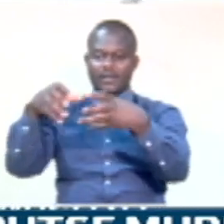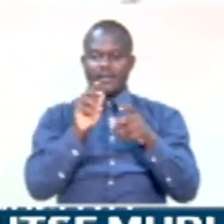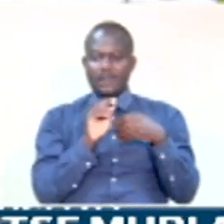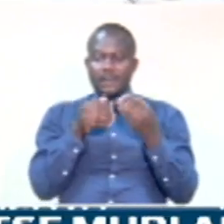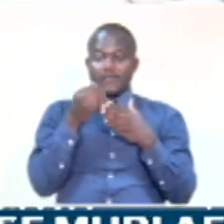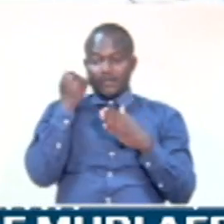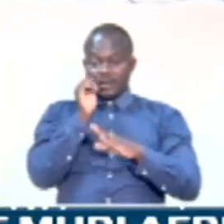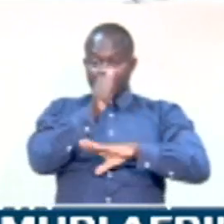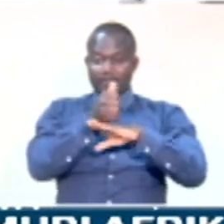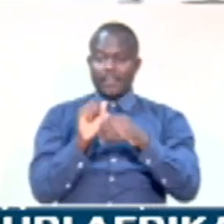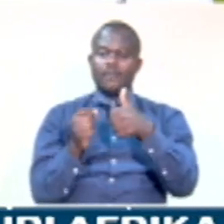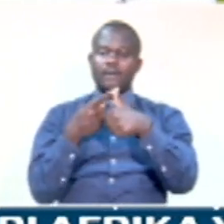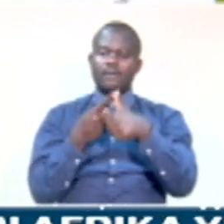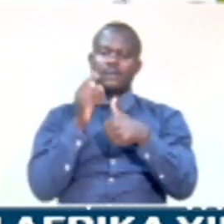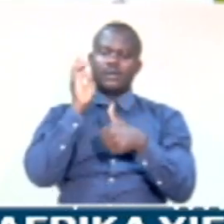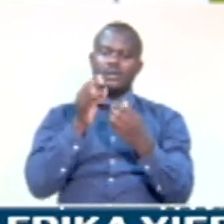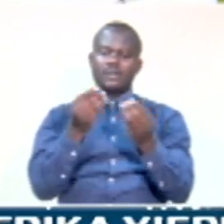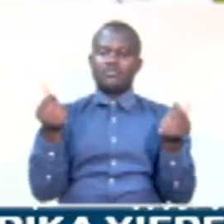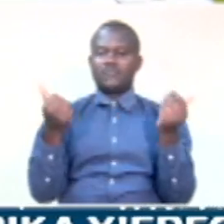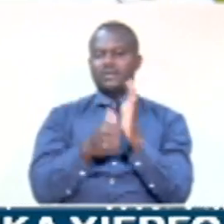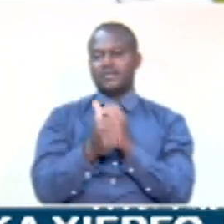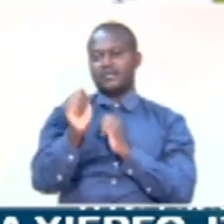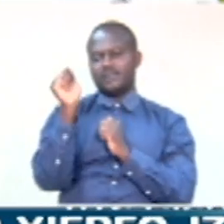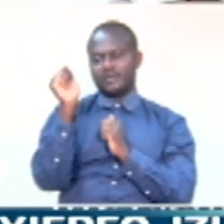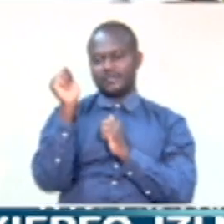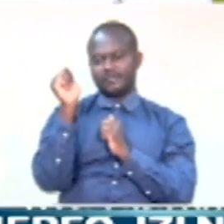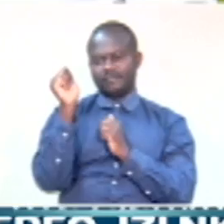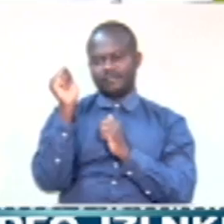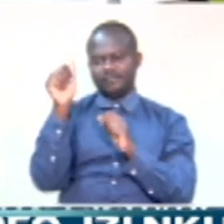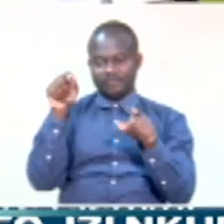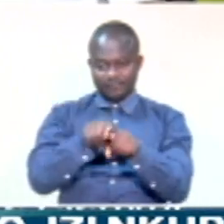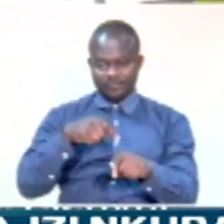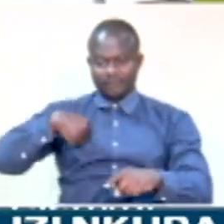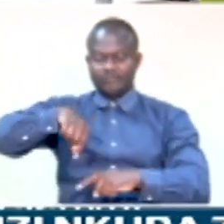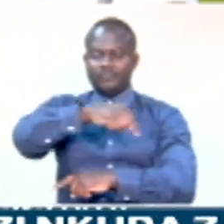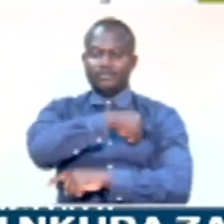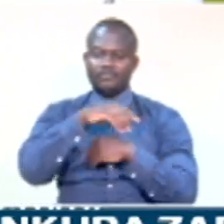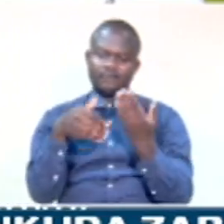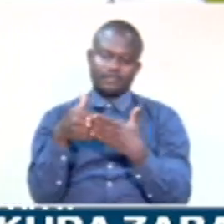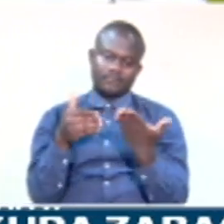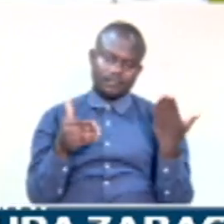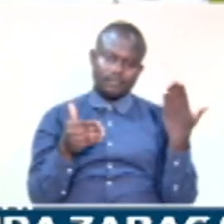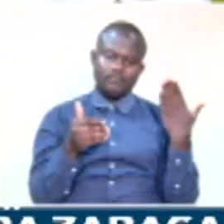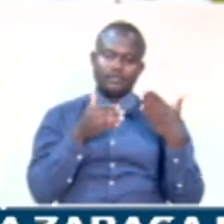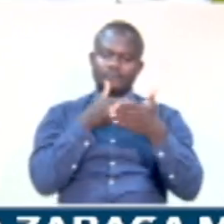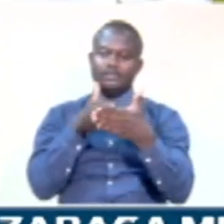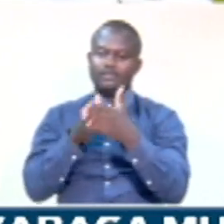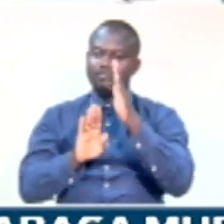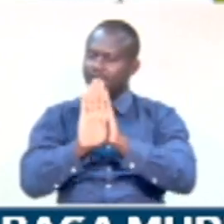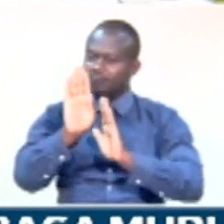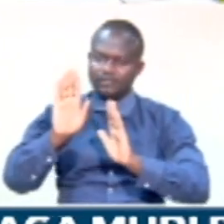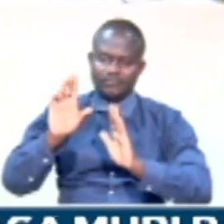umuturage nashyirwa ku isonga araza gukemurirwa ibibazo bye naba ari twebwe rero tuba twabangamira